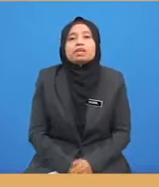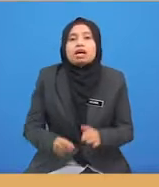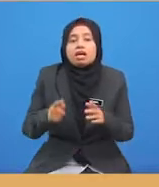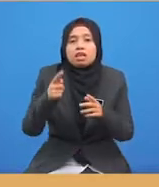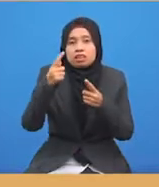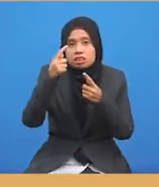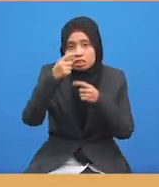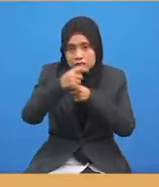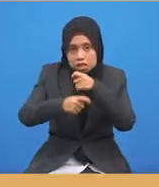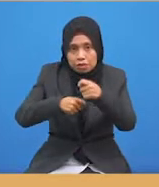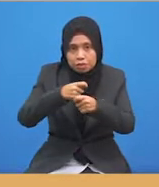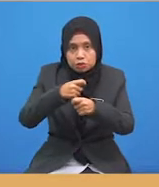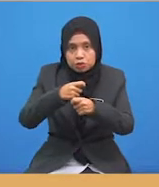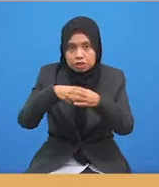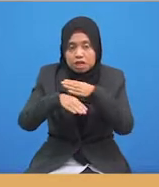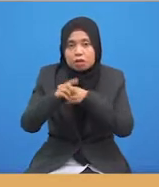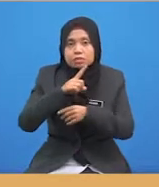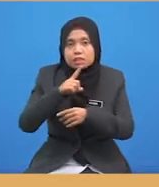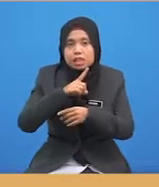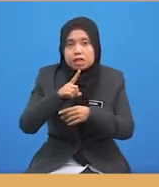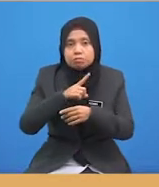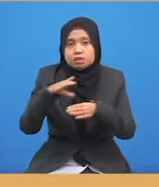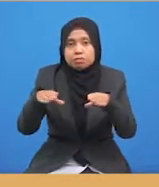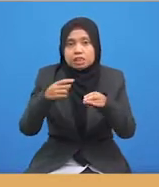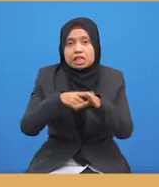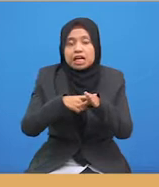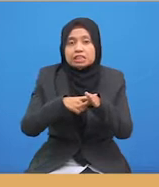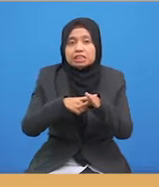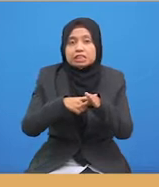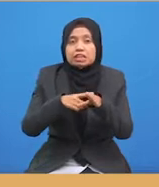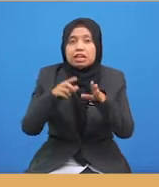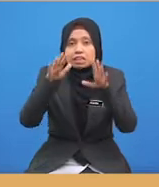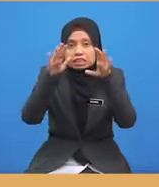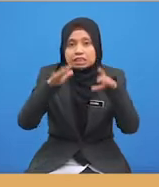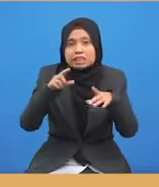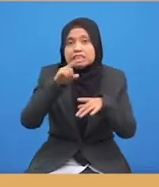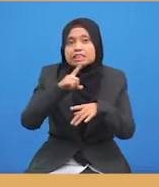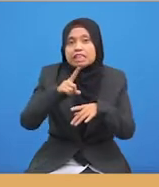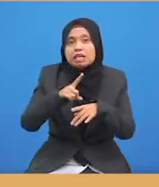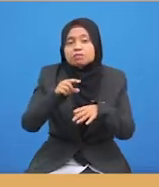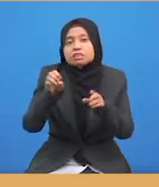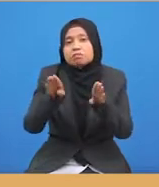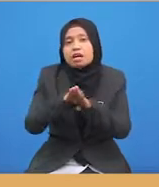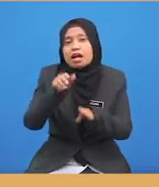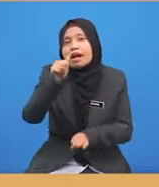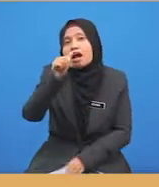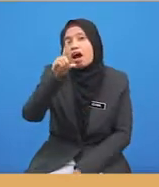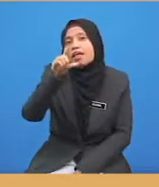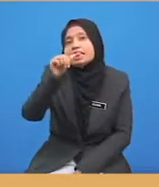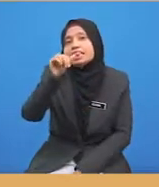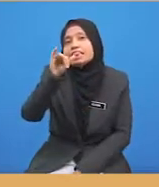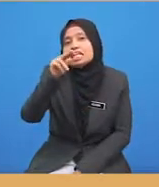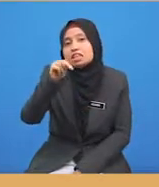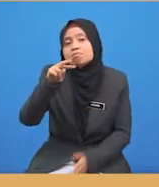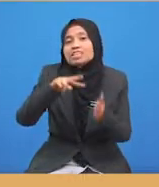Tamadun dalam Islam dibina atas kerangka Islam sebagai al-din atau al-din